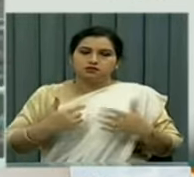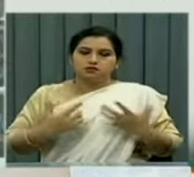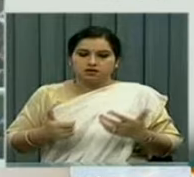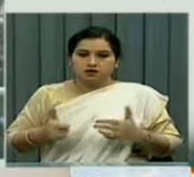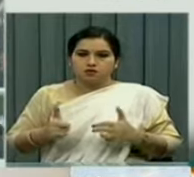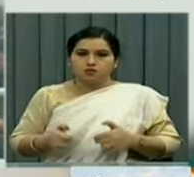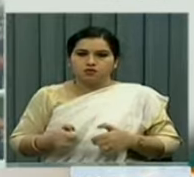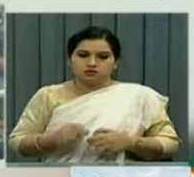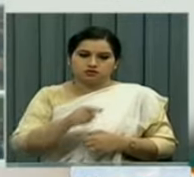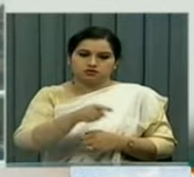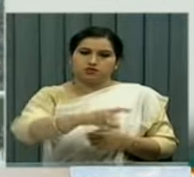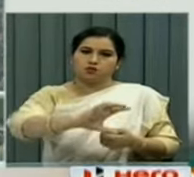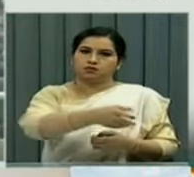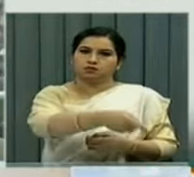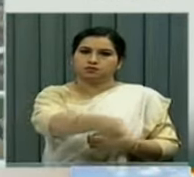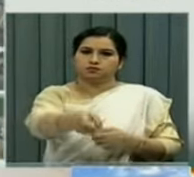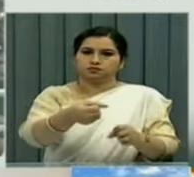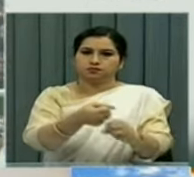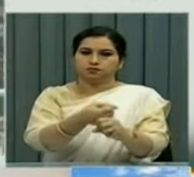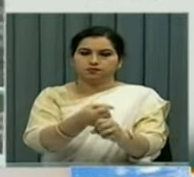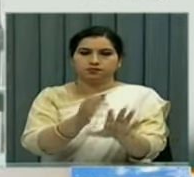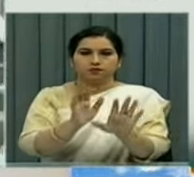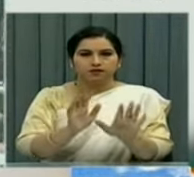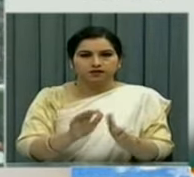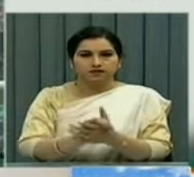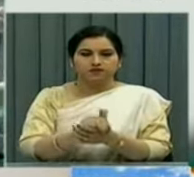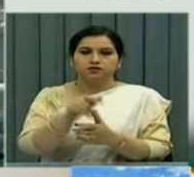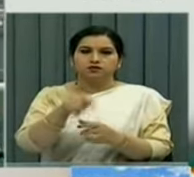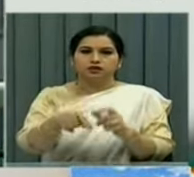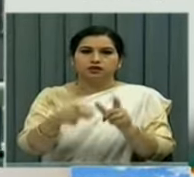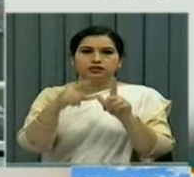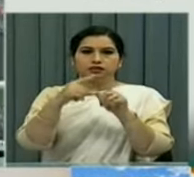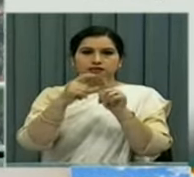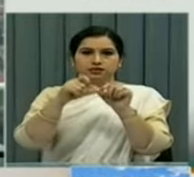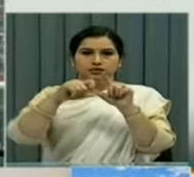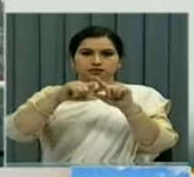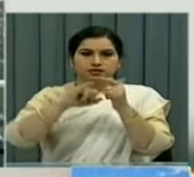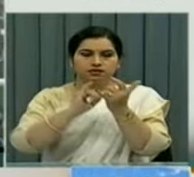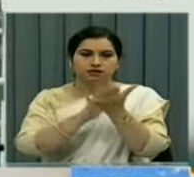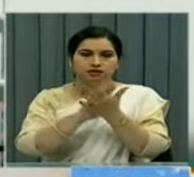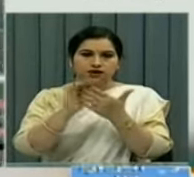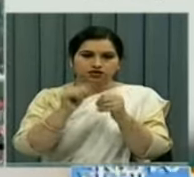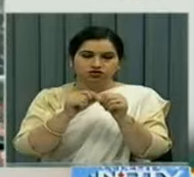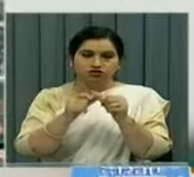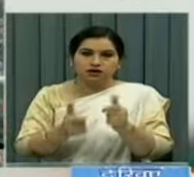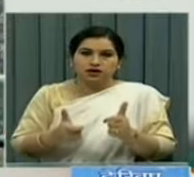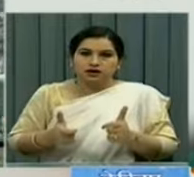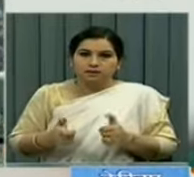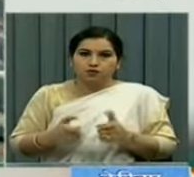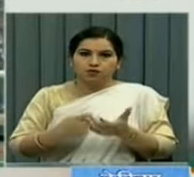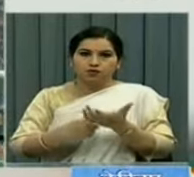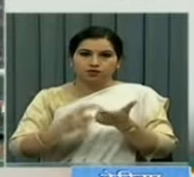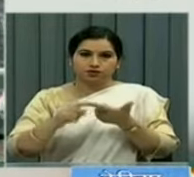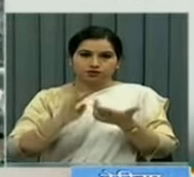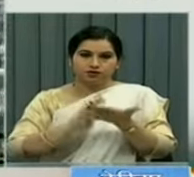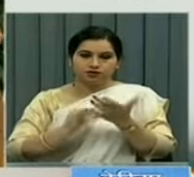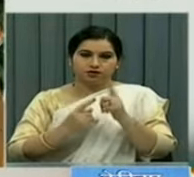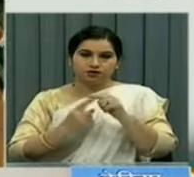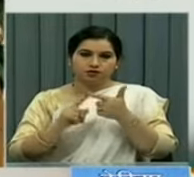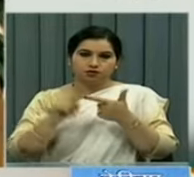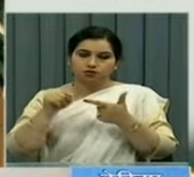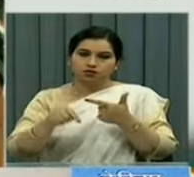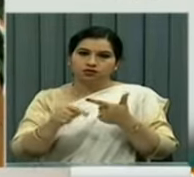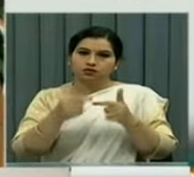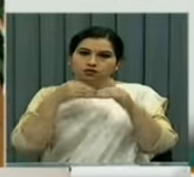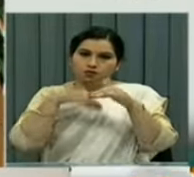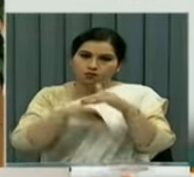है, निगरानी रखने, खुफिया जानकारी में काफी मददगार साबित होता है। हाँ, जो मानव रहित प्रणालियां कई हैं, एक मानव रहित एयरक्राफ्ट